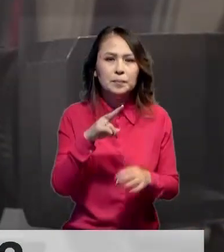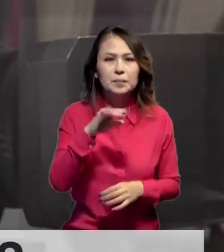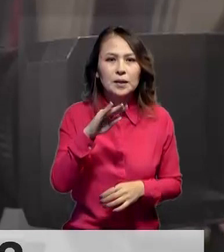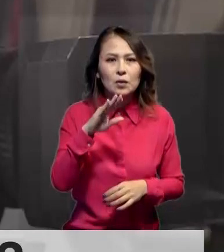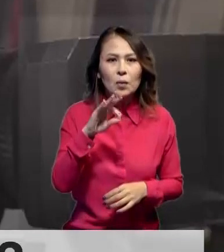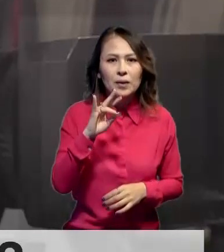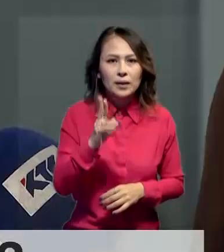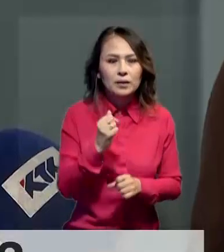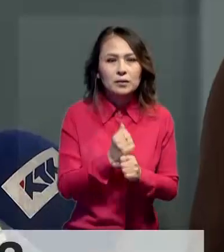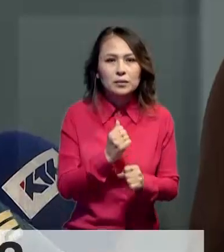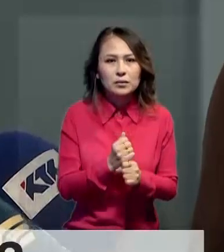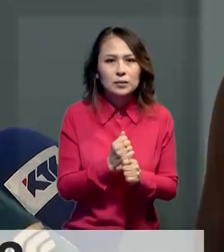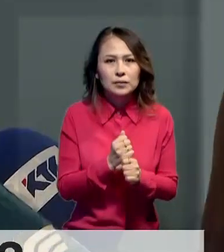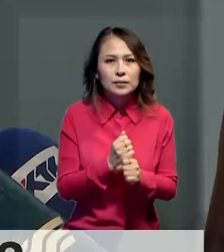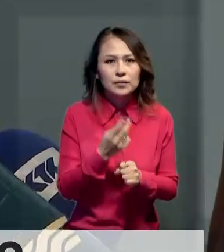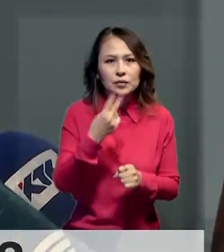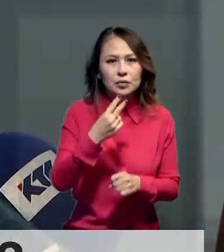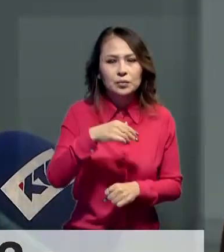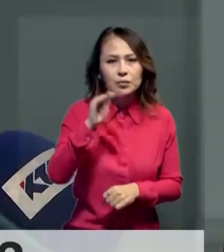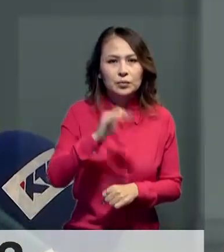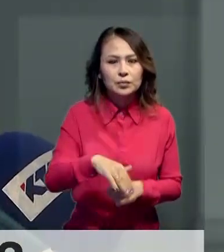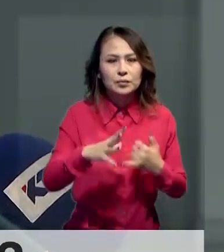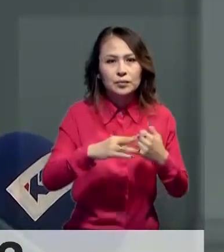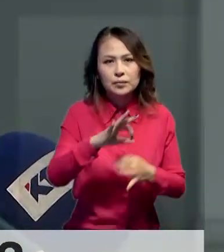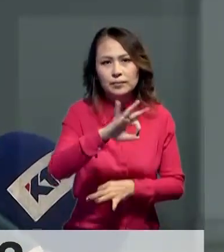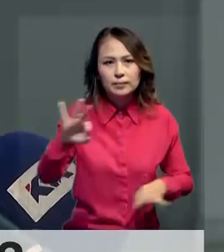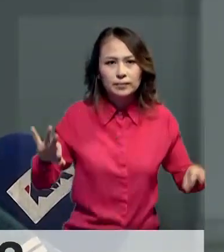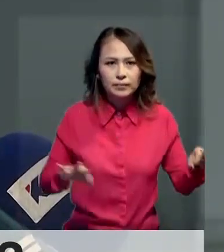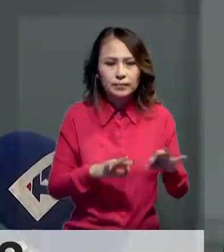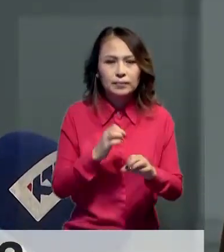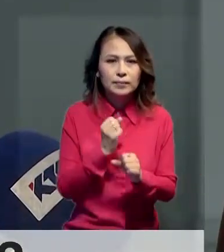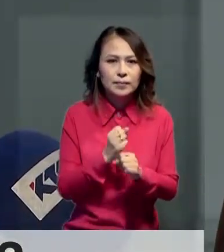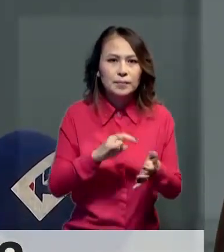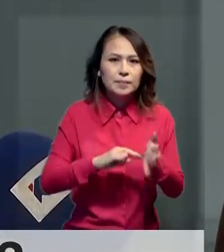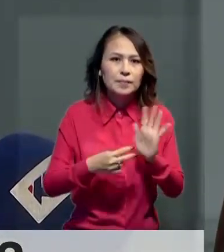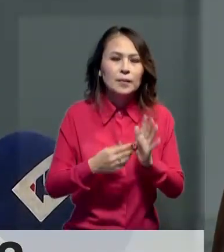Қазақстанда 20 000 гектарға жуық питомник салу көзделуде.